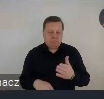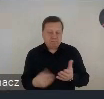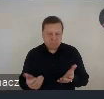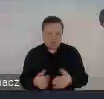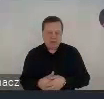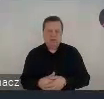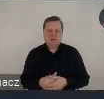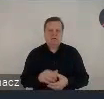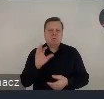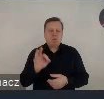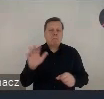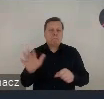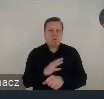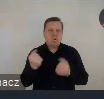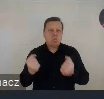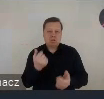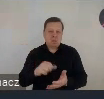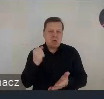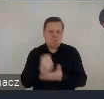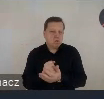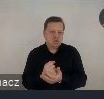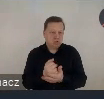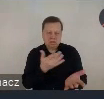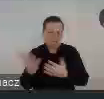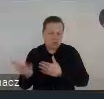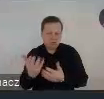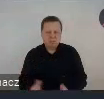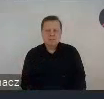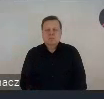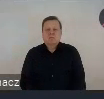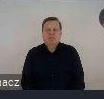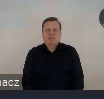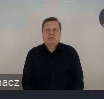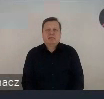żadnego pełnomocnictwa nie muszą państwo nam dosyłać.